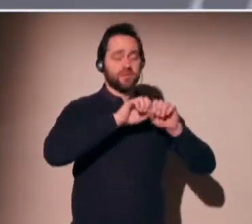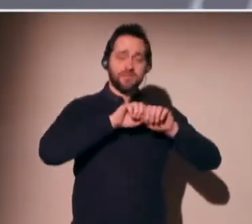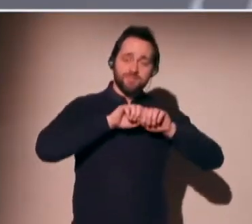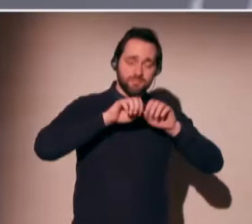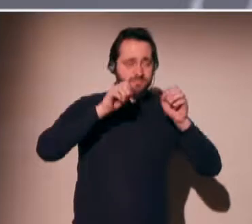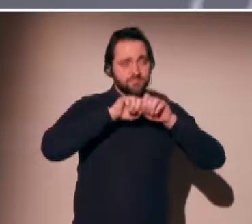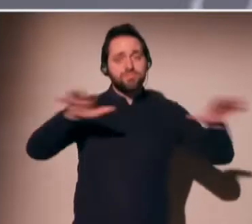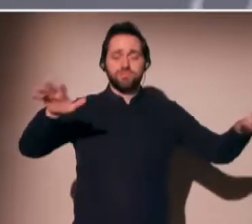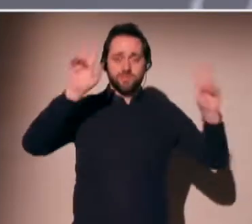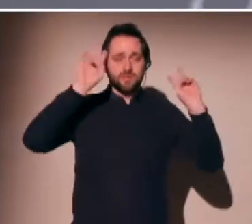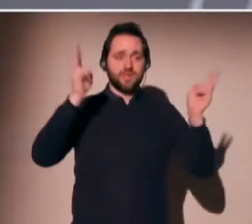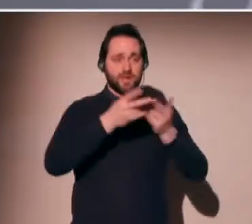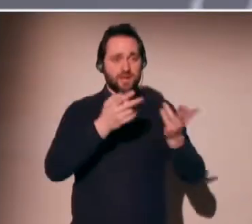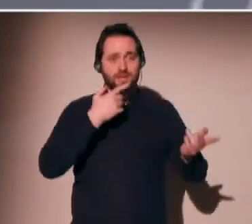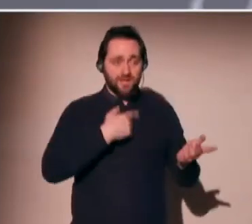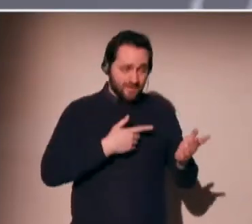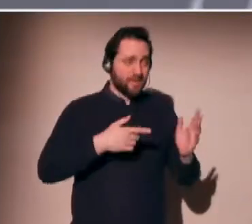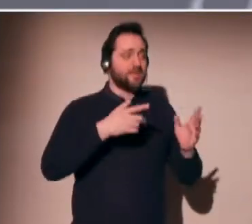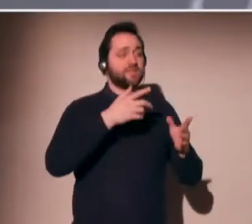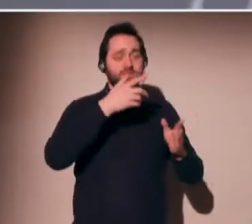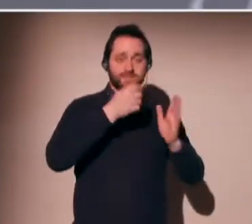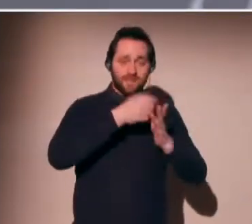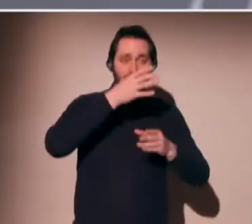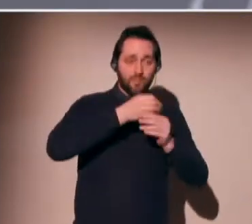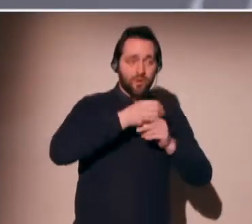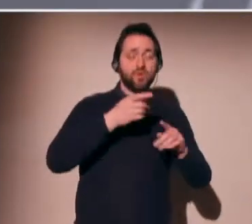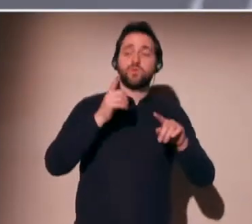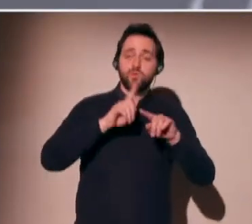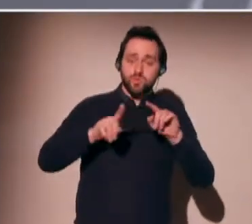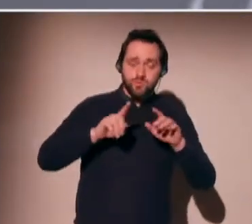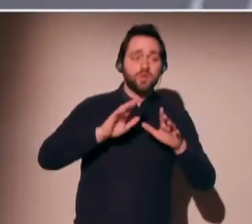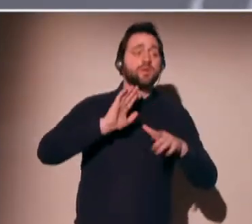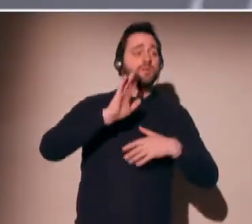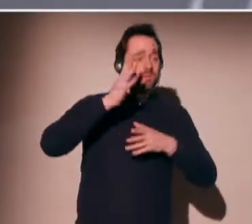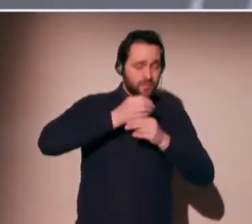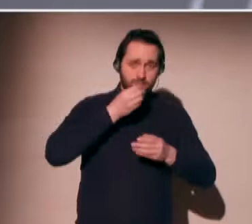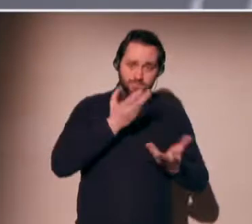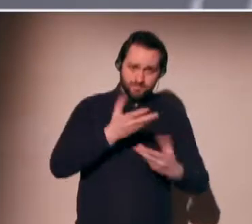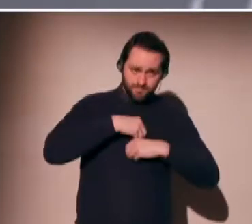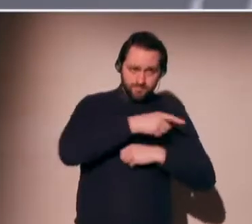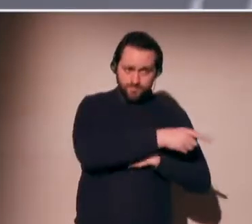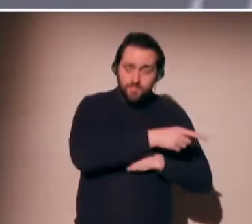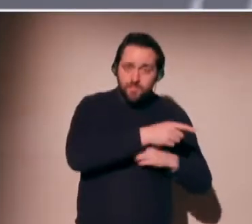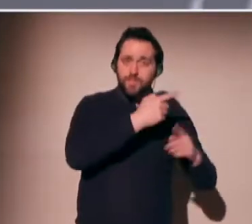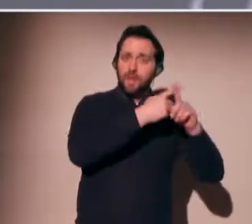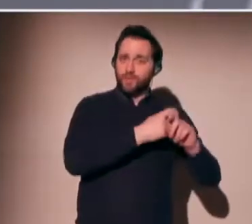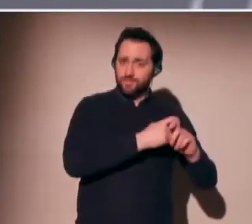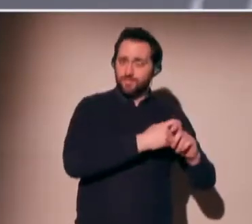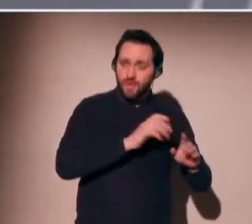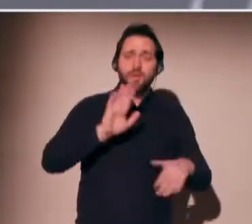qu'il n'a jamais vues auparavant. L'idée pour faire ça, c'est qu'en fait, l'algorithme trouve une